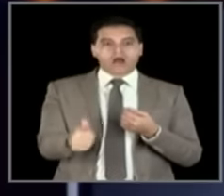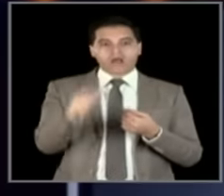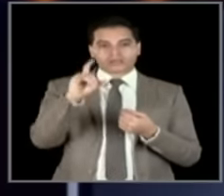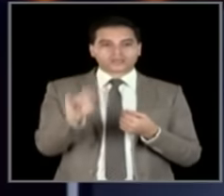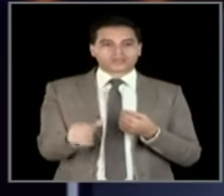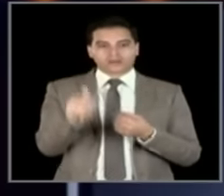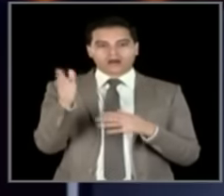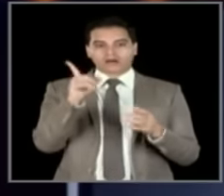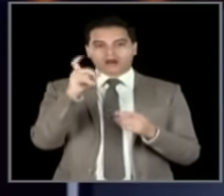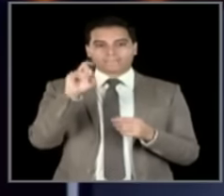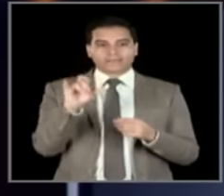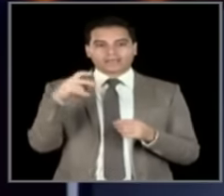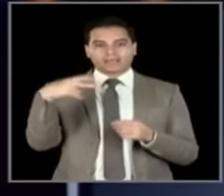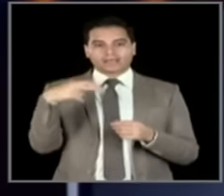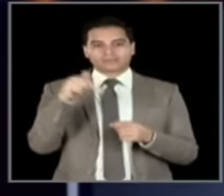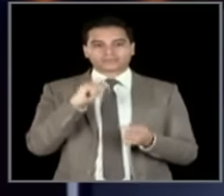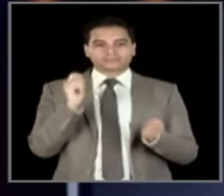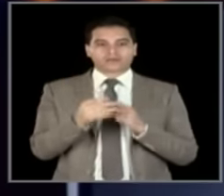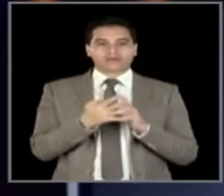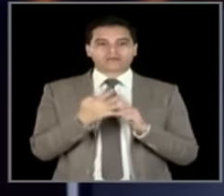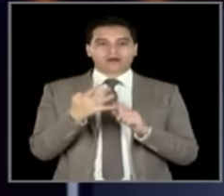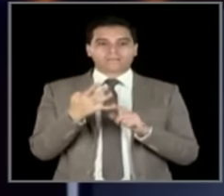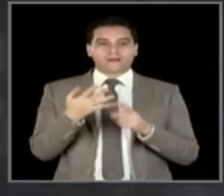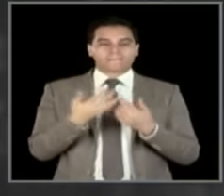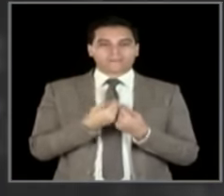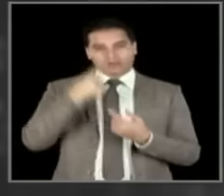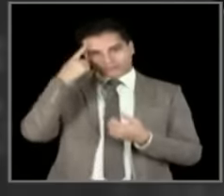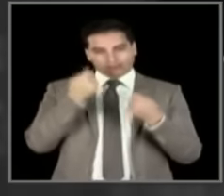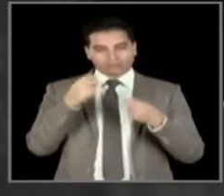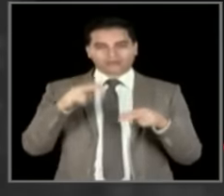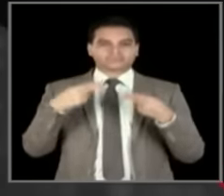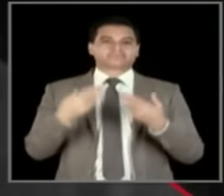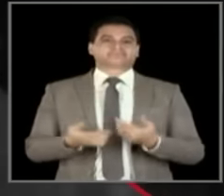ربيع. ودلوقتي مع الفقرة الرابعة، فقرة تحت الضغط.